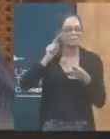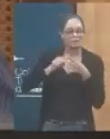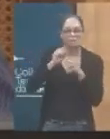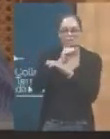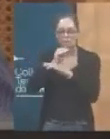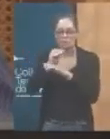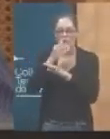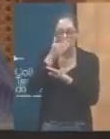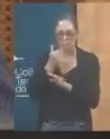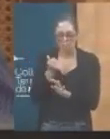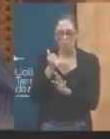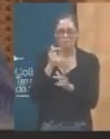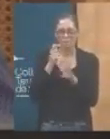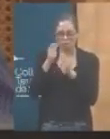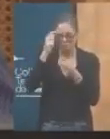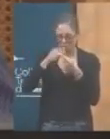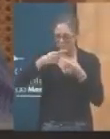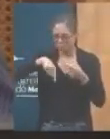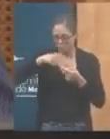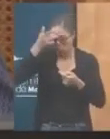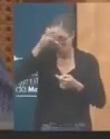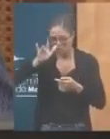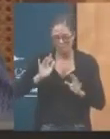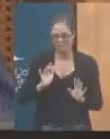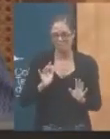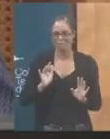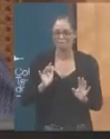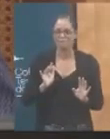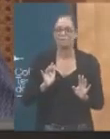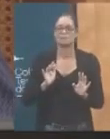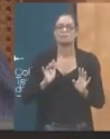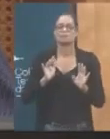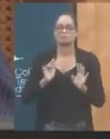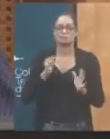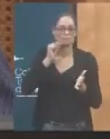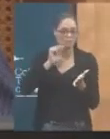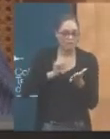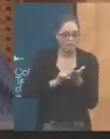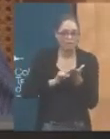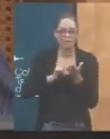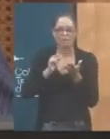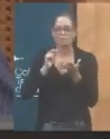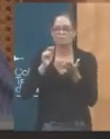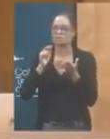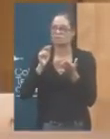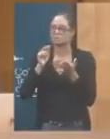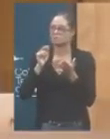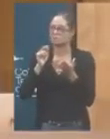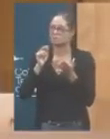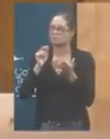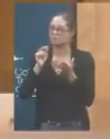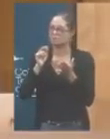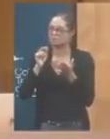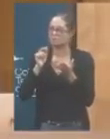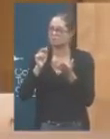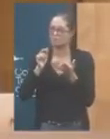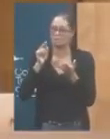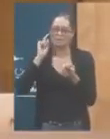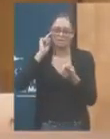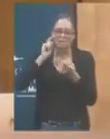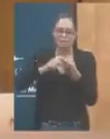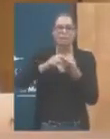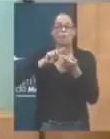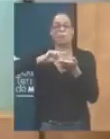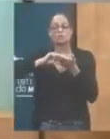lieu de discuter de choses que nous ne connaissons pas suffisamment, j'aurais préféré qu'on ne puisse pas discuter de ce problème de ressources humaines